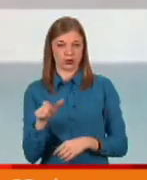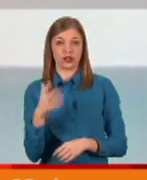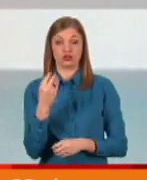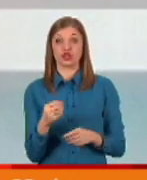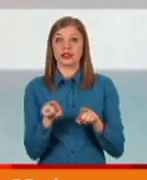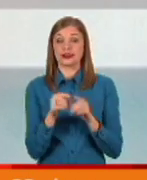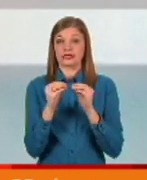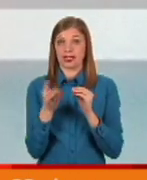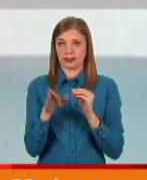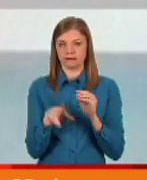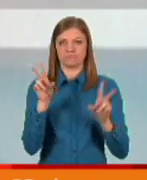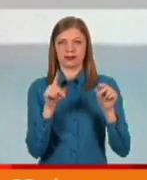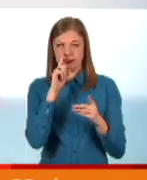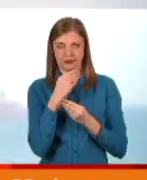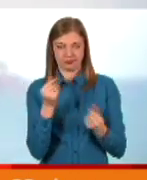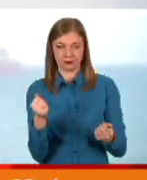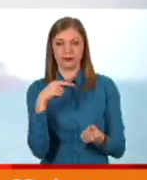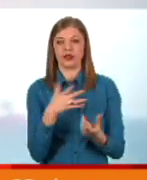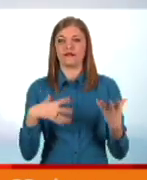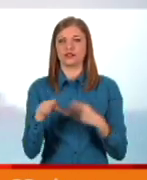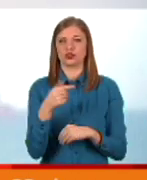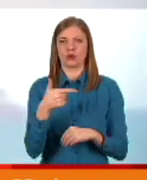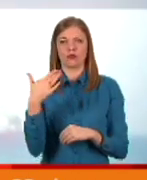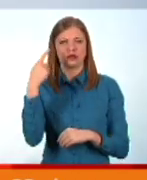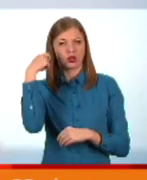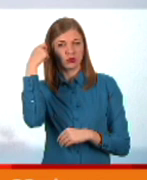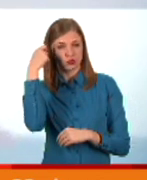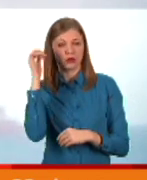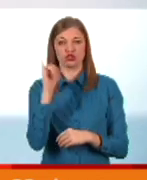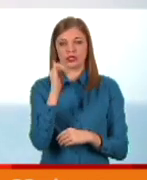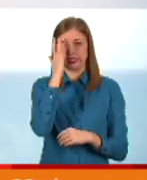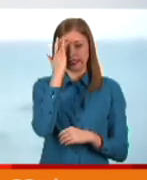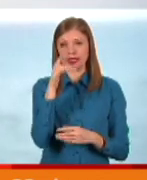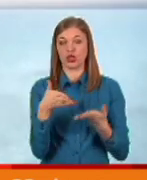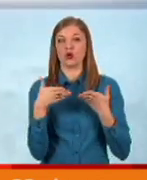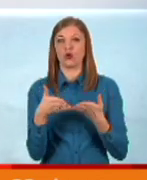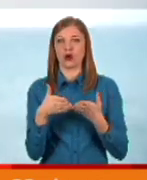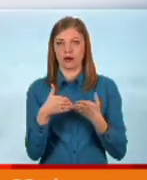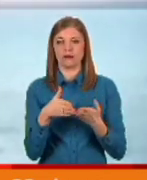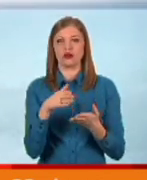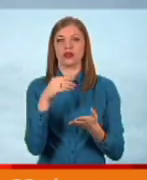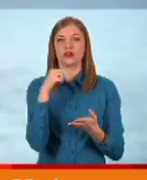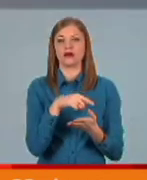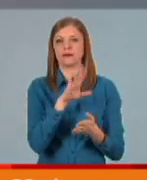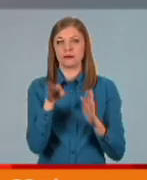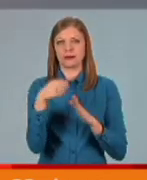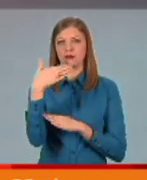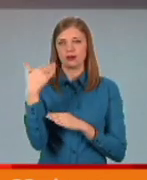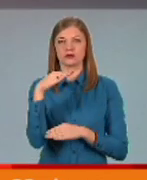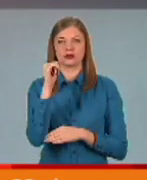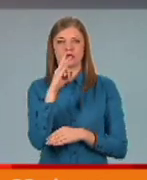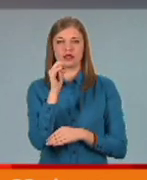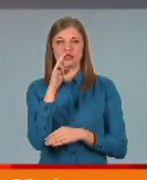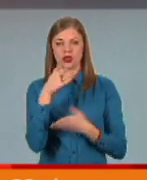Ще стількох мають зазниклих безвісти. Усі громадяни Туреччини та Індії. Кораблі «Маестро» та «Кенді» під прапором